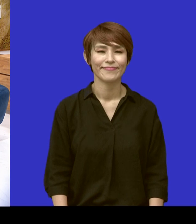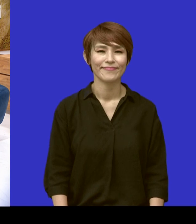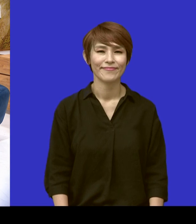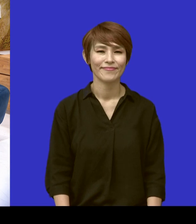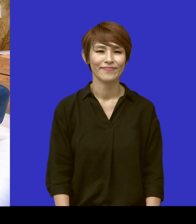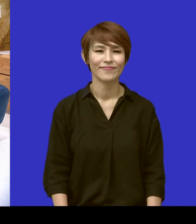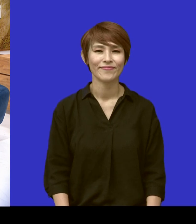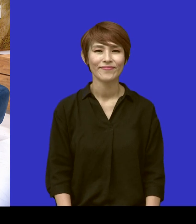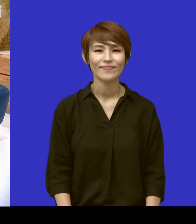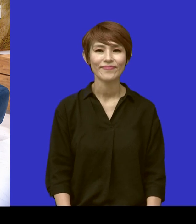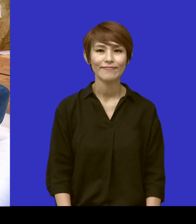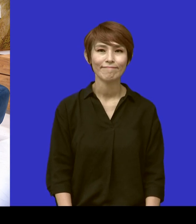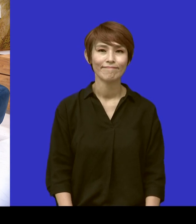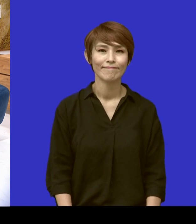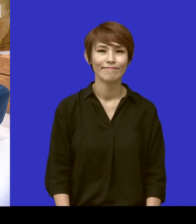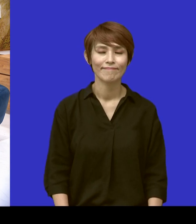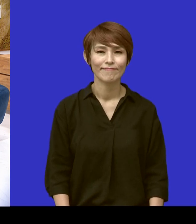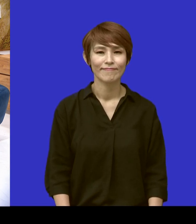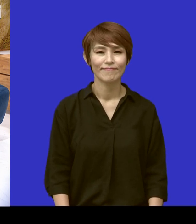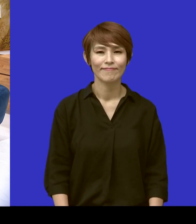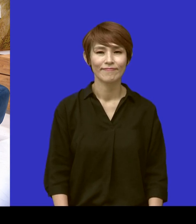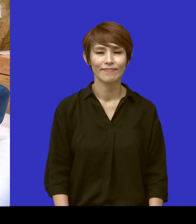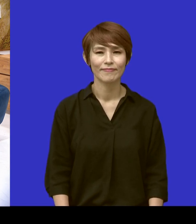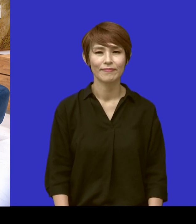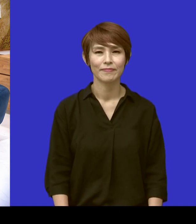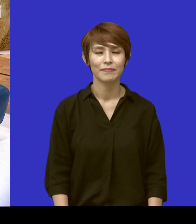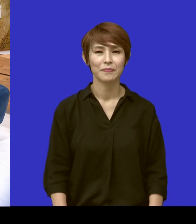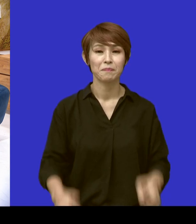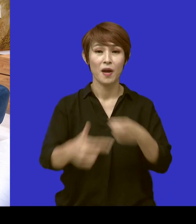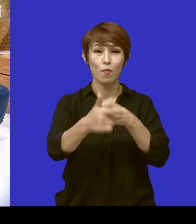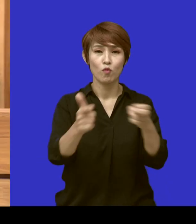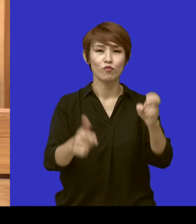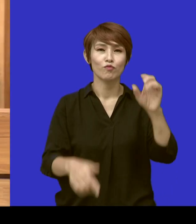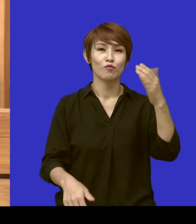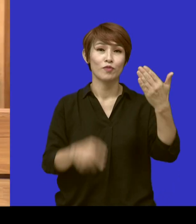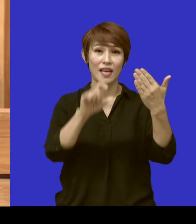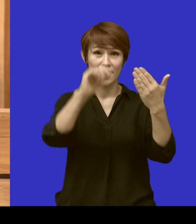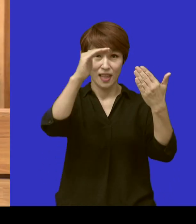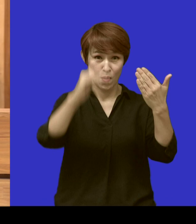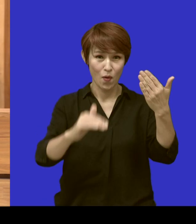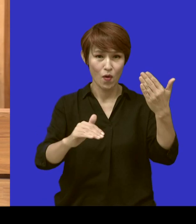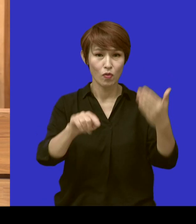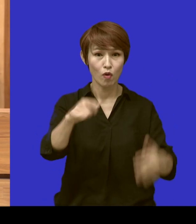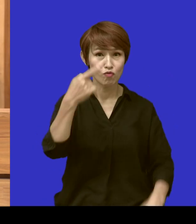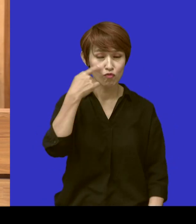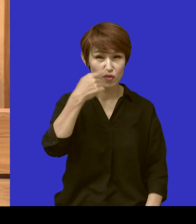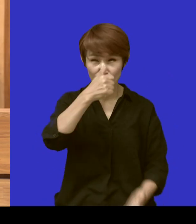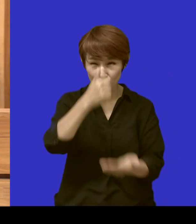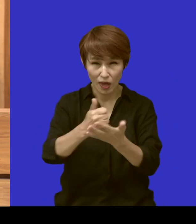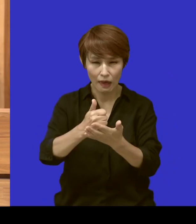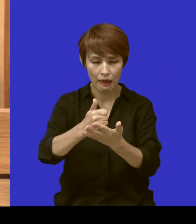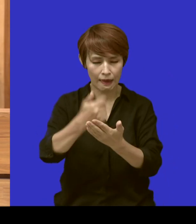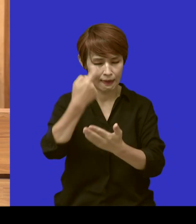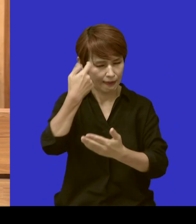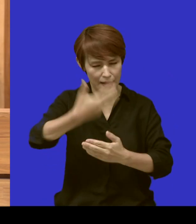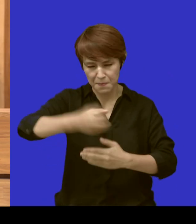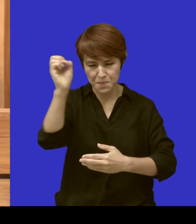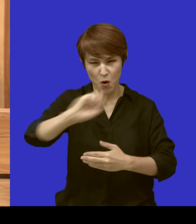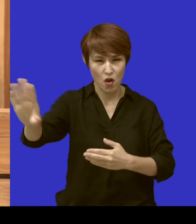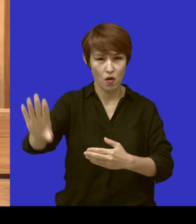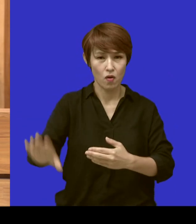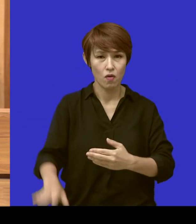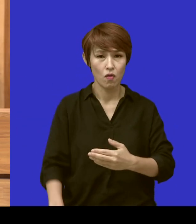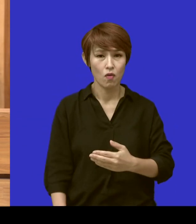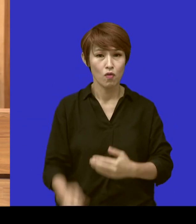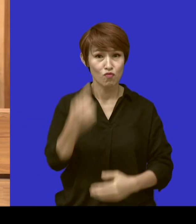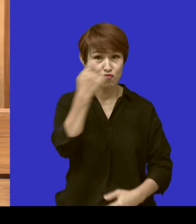할렐루야. 그 마가복음 9장 47절 말씀에 너희 눈이 죄를 짓거든 빼어버리라. 두